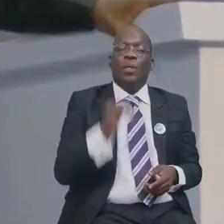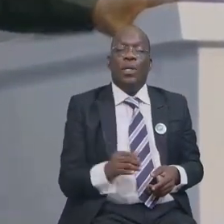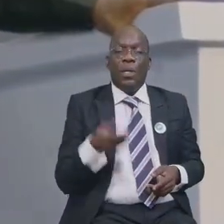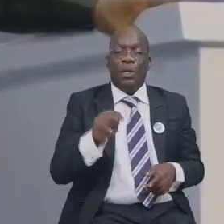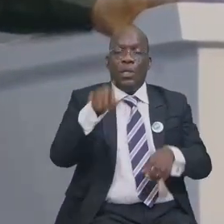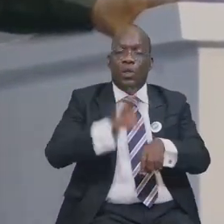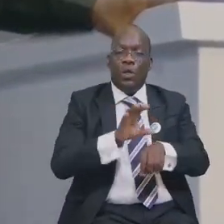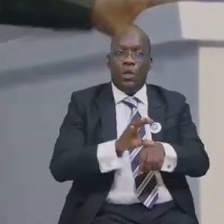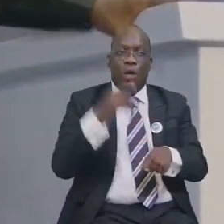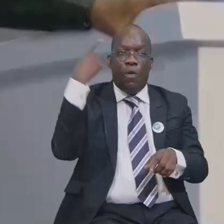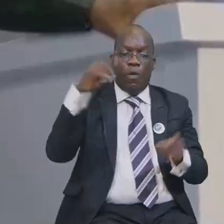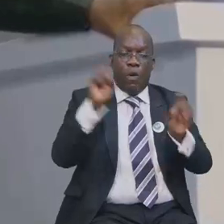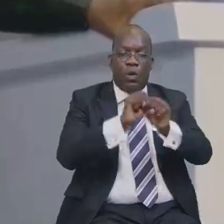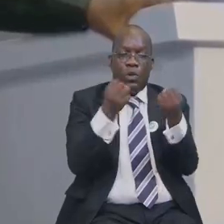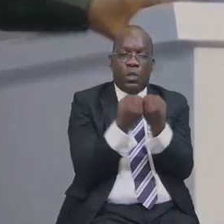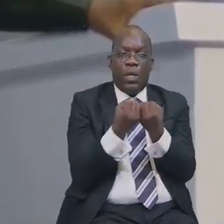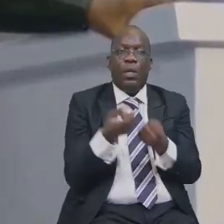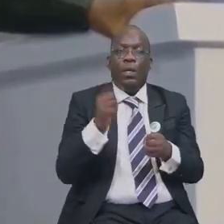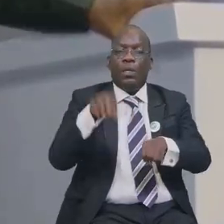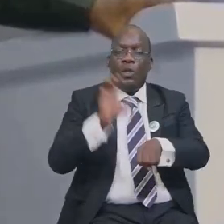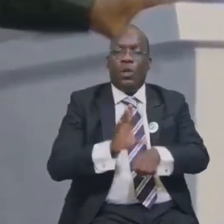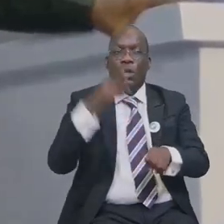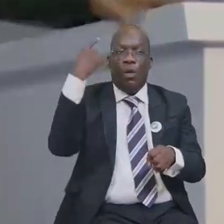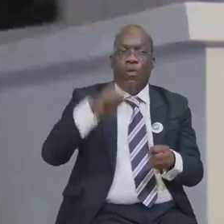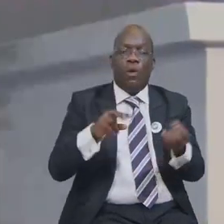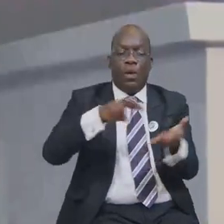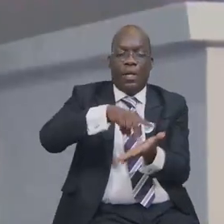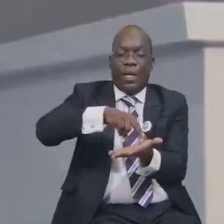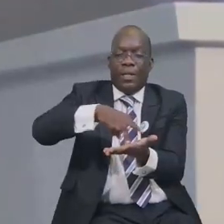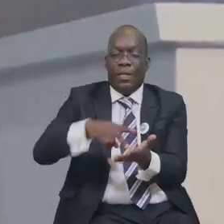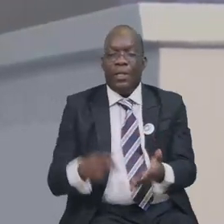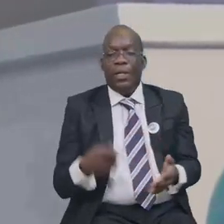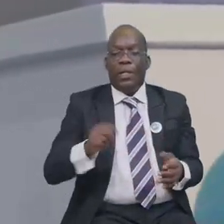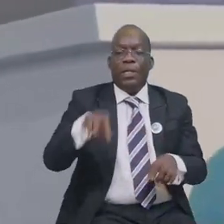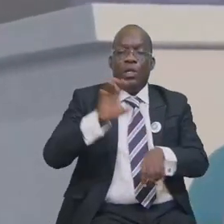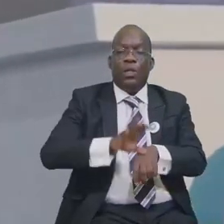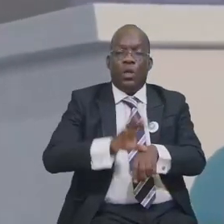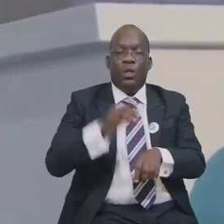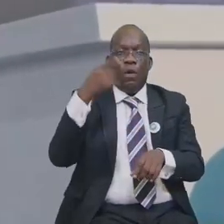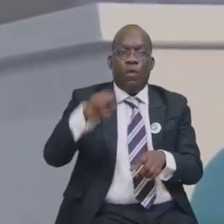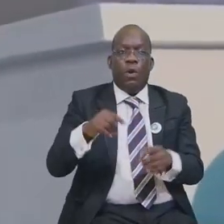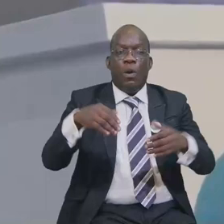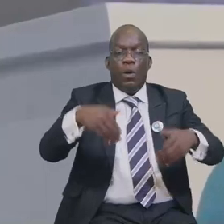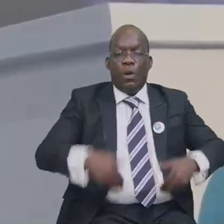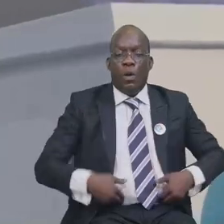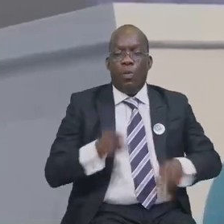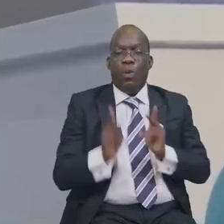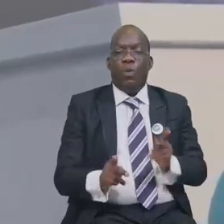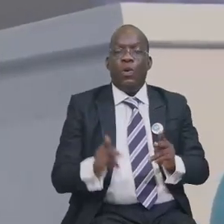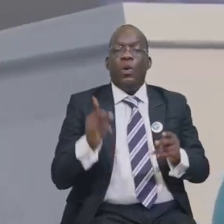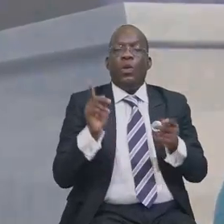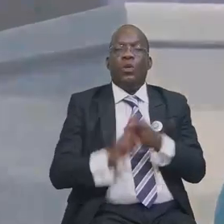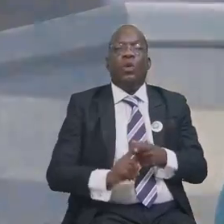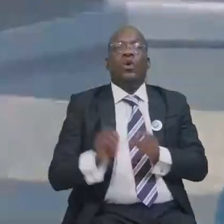transformons l'église en une église sociale, en une église pour les danses, en une église pour que les jeunes viennent